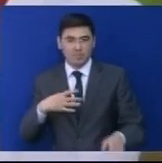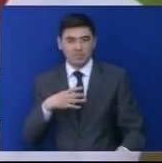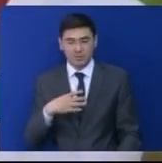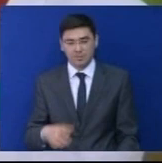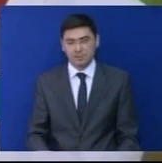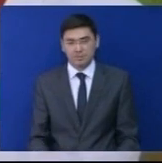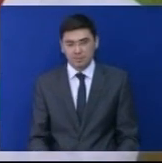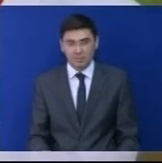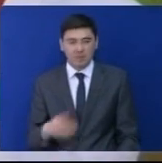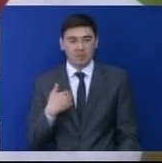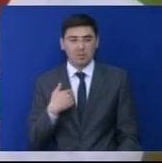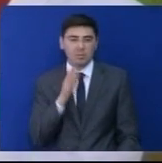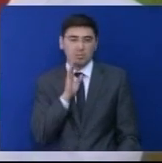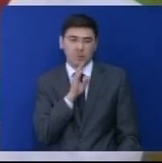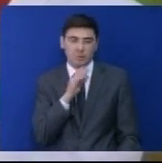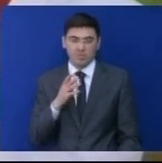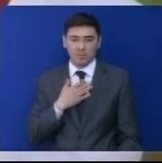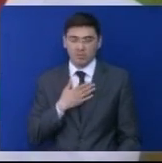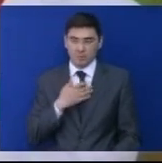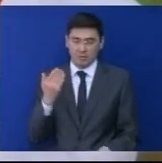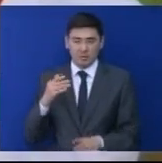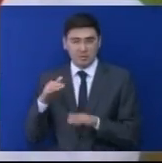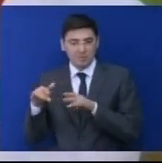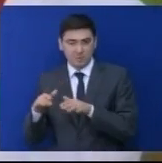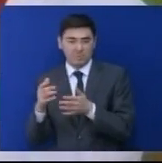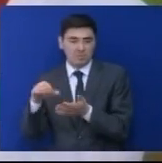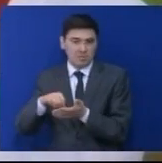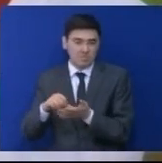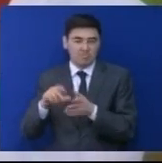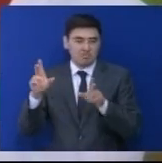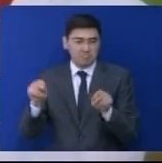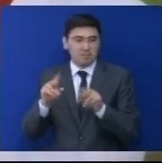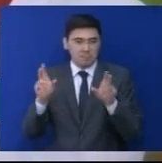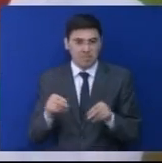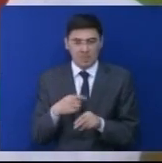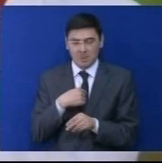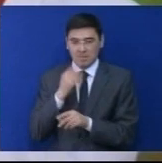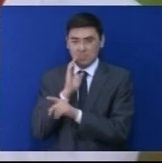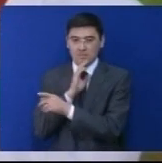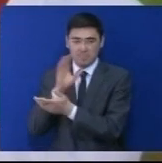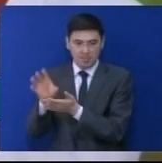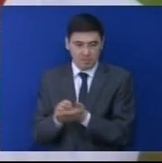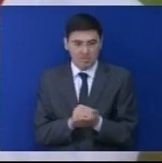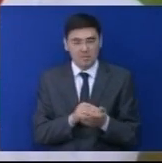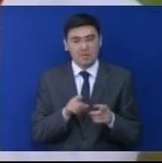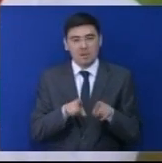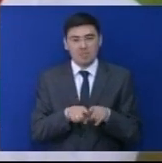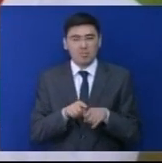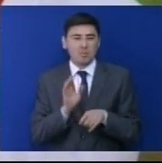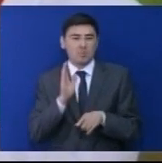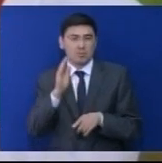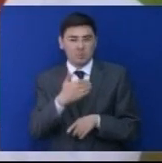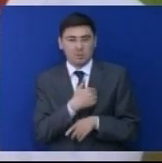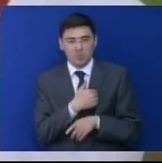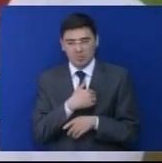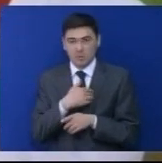Я желаю своей маме удачи, всегда успешных выступлений. Я тоже пошел по стопам своей мамы и выбрал творчество. Хочу в будущем